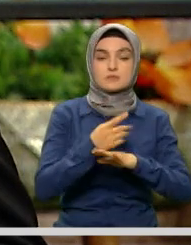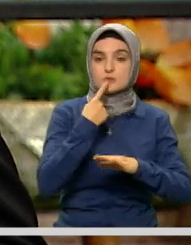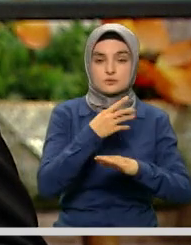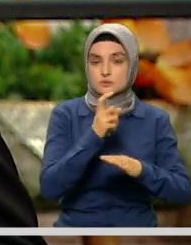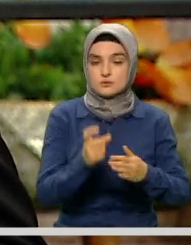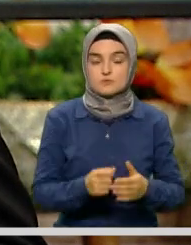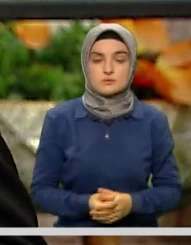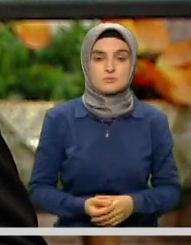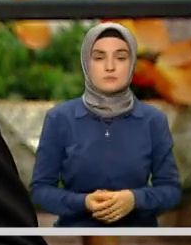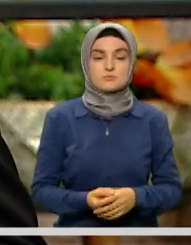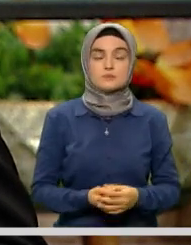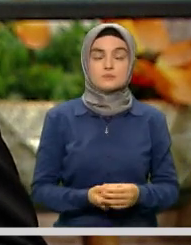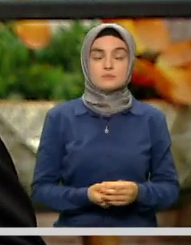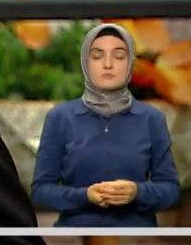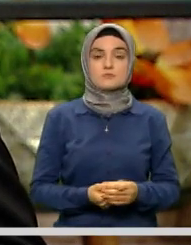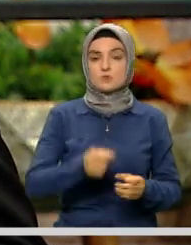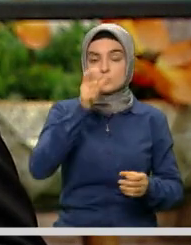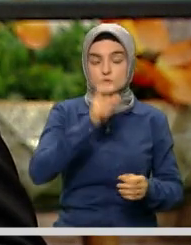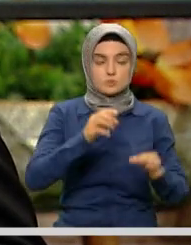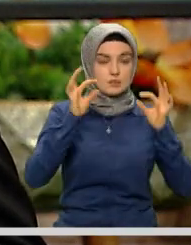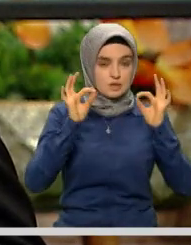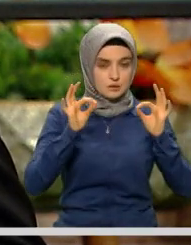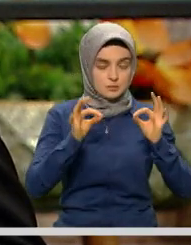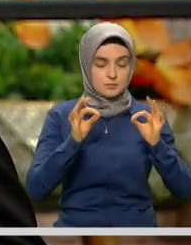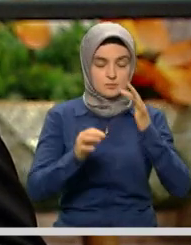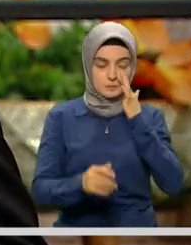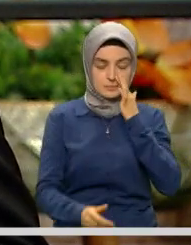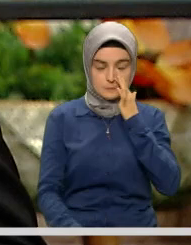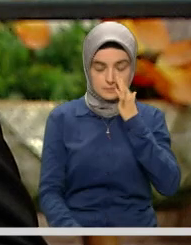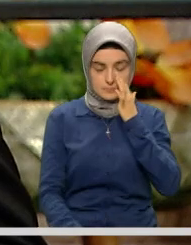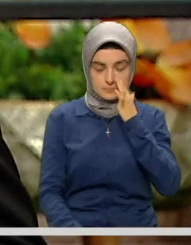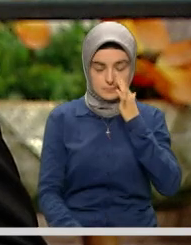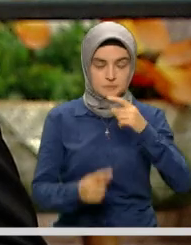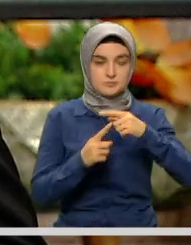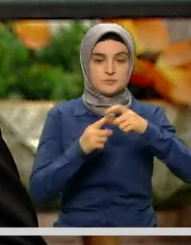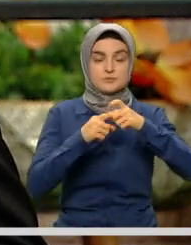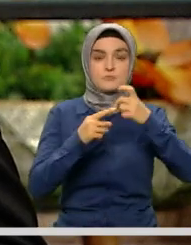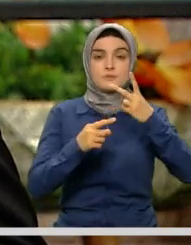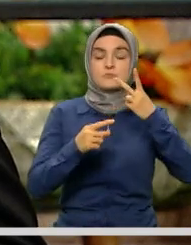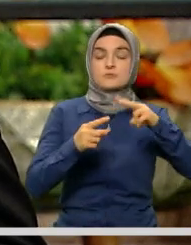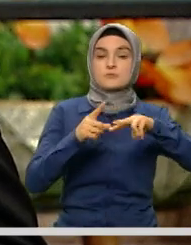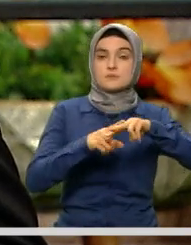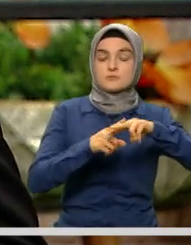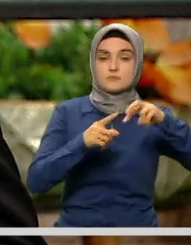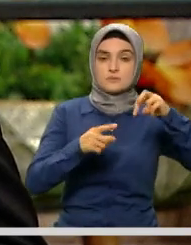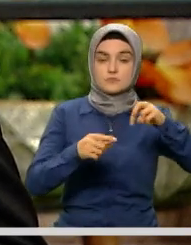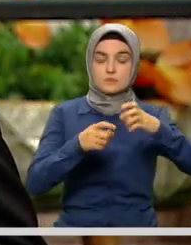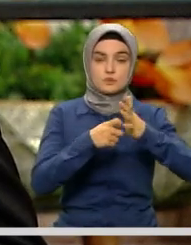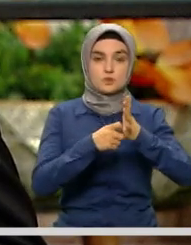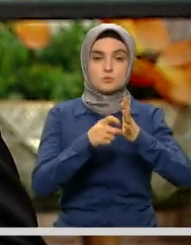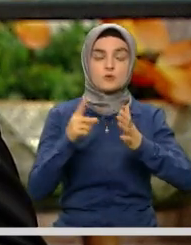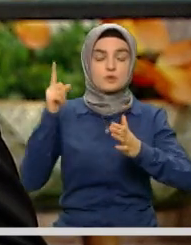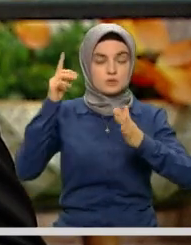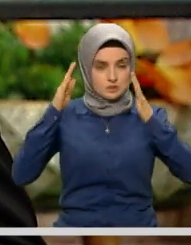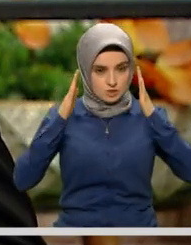Yani dolayısıyla kul her daim, örneğin Tevvab diyoruz değil mi? Tevvab ismi, Cenab-ı Hakk'ın Tevvab ismi Allah'a